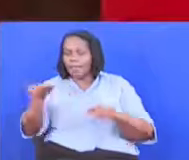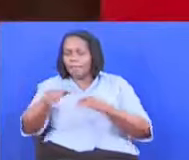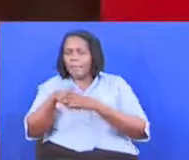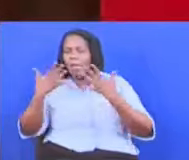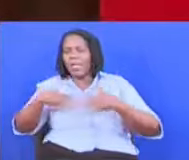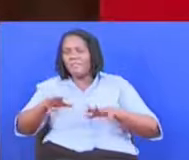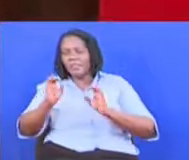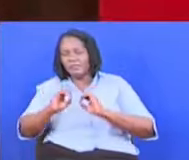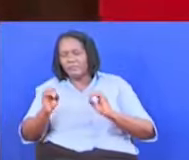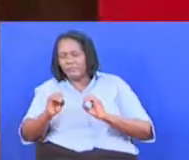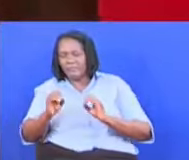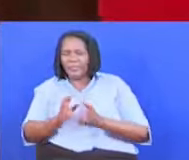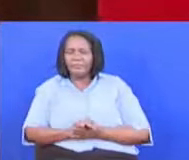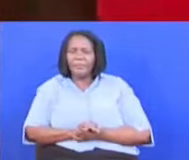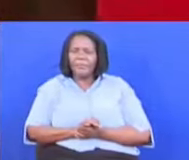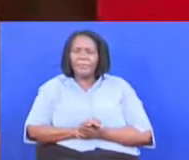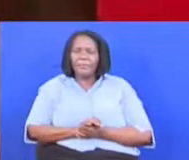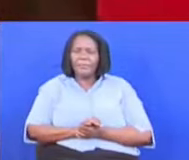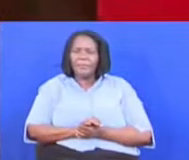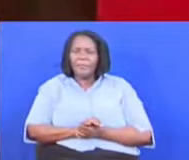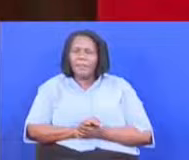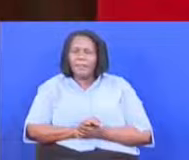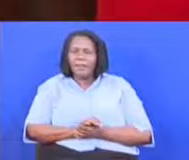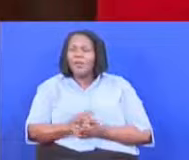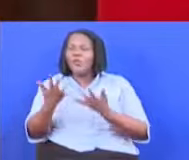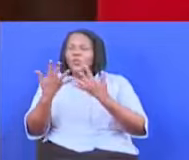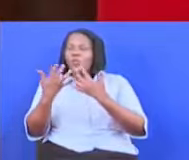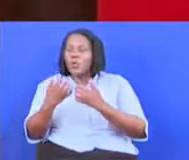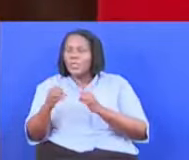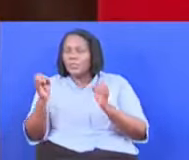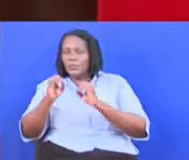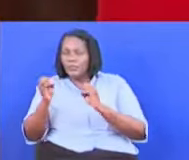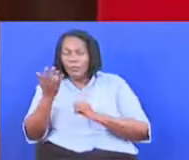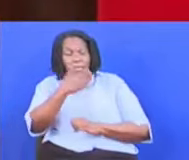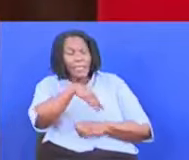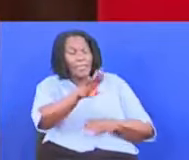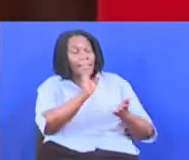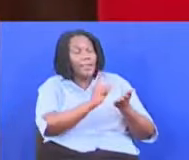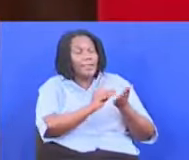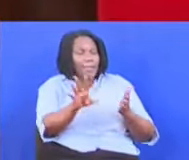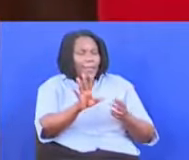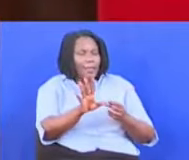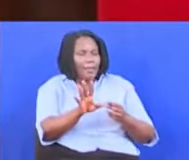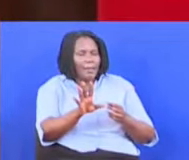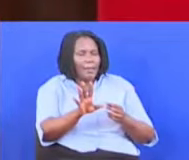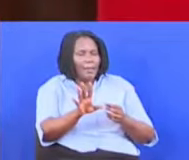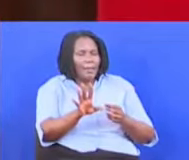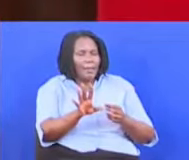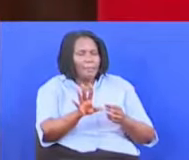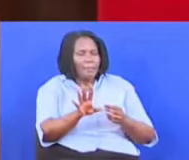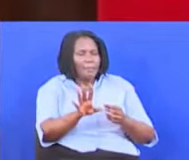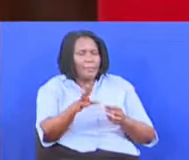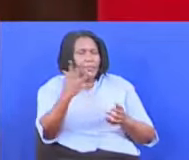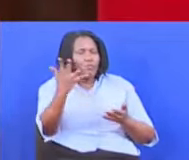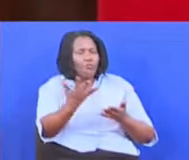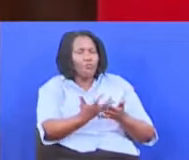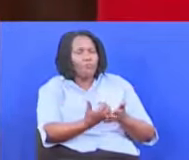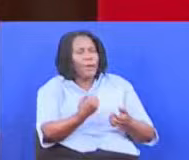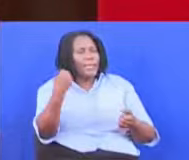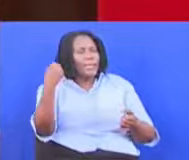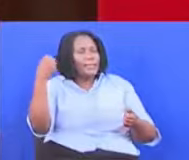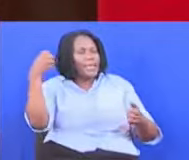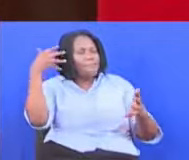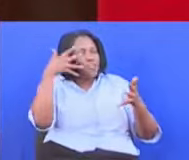kabisa. Wanapokwenda Dar es Salaam kwenda kusubiria haya matibabu mionzi, kupiwa mionzi, hawana sehemu ya kuishi,